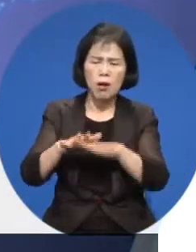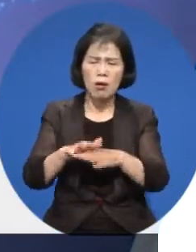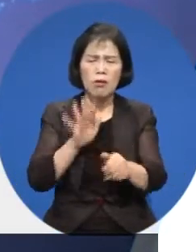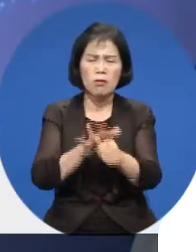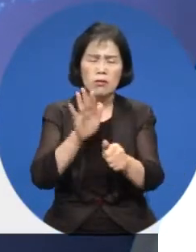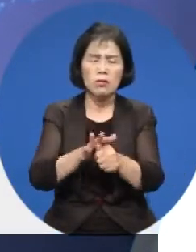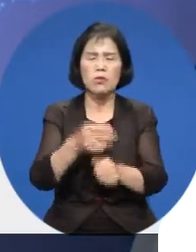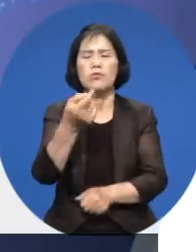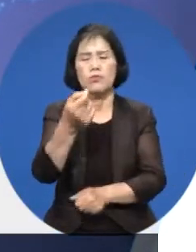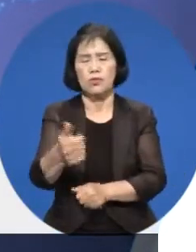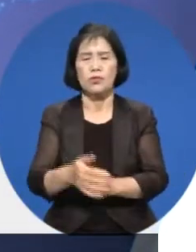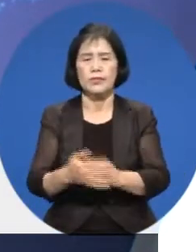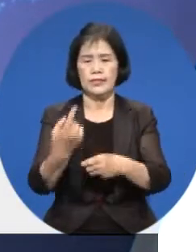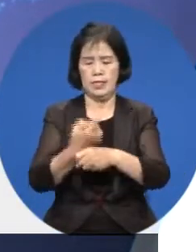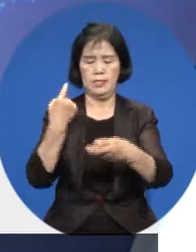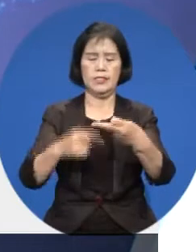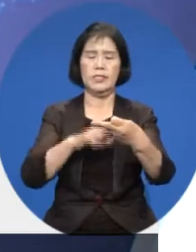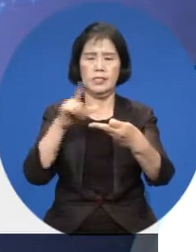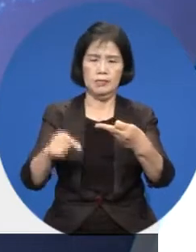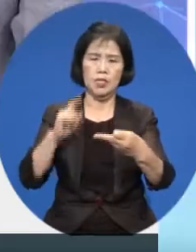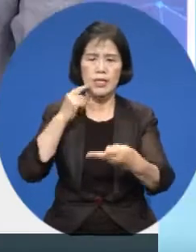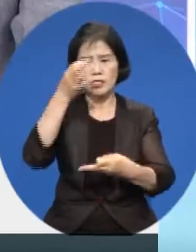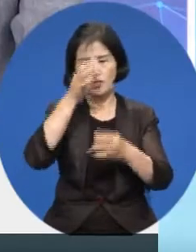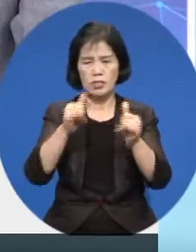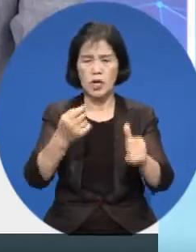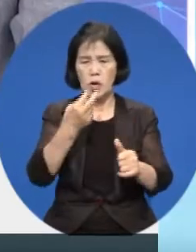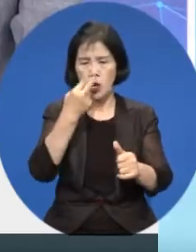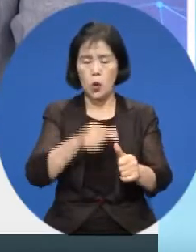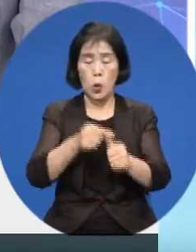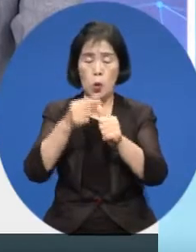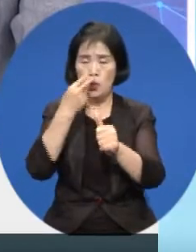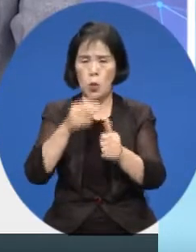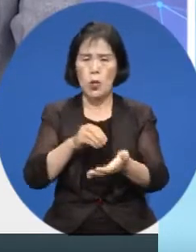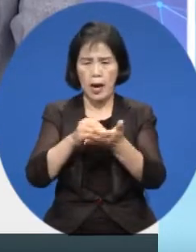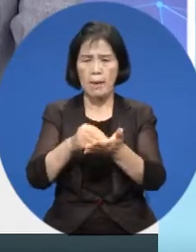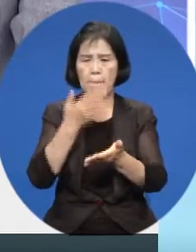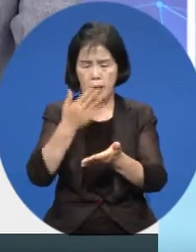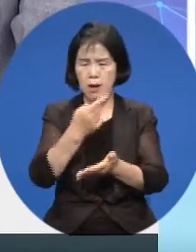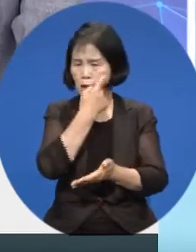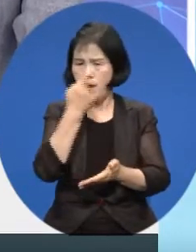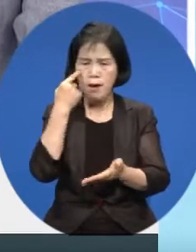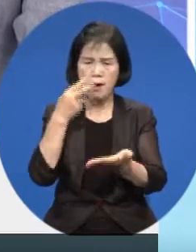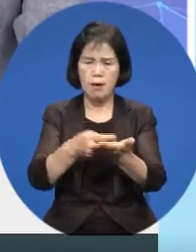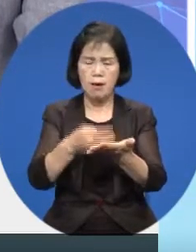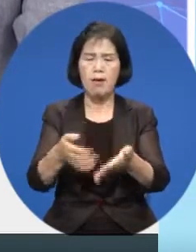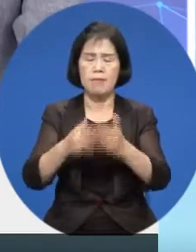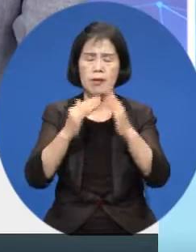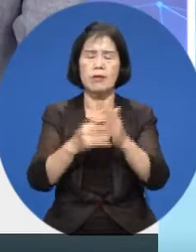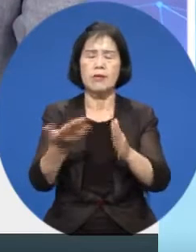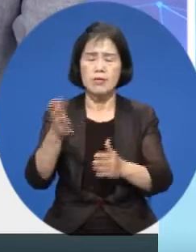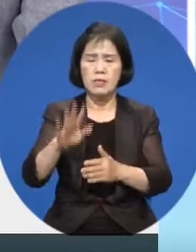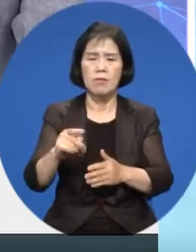실정입니다 작년 12월 정부에서 예술인들을 대상으로 고용보험을 가입할수록 법적 근거를 마련해 주게 했는데요 60